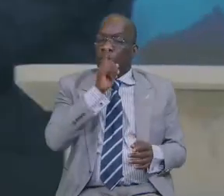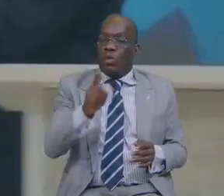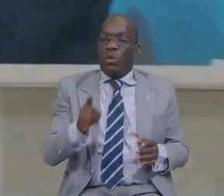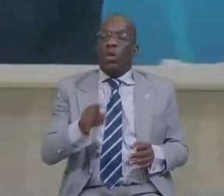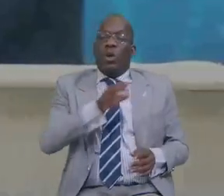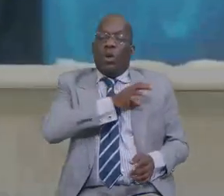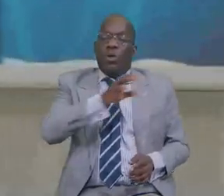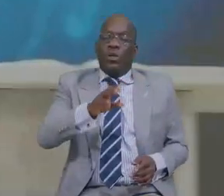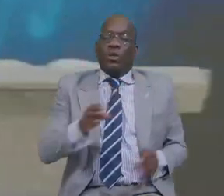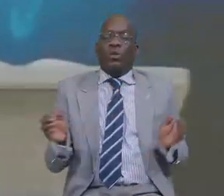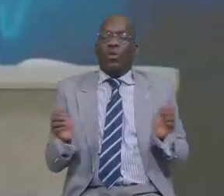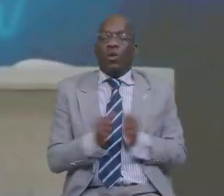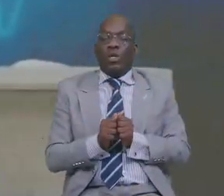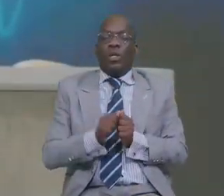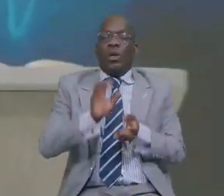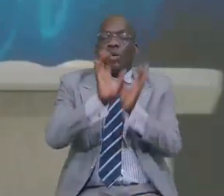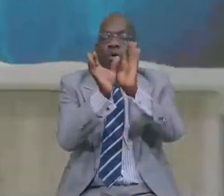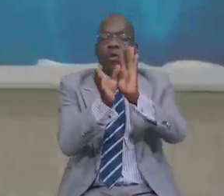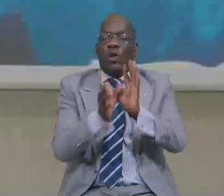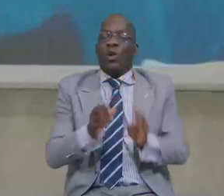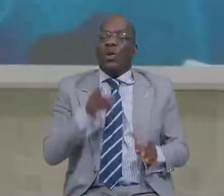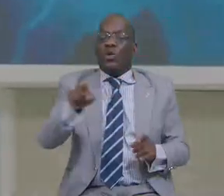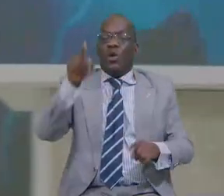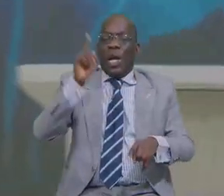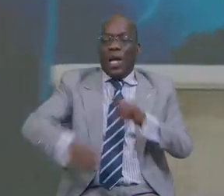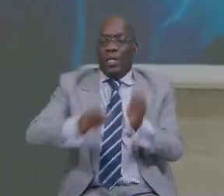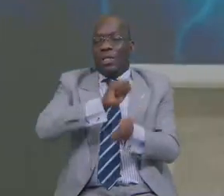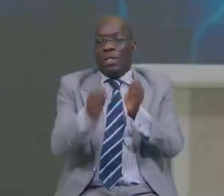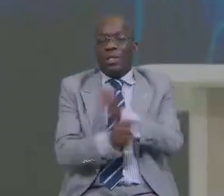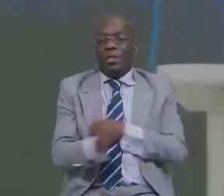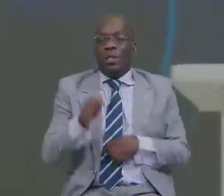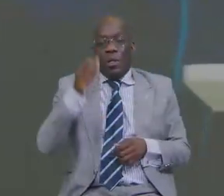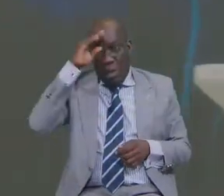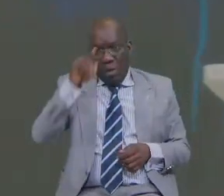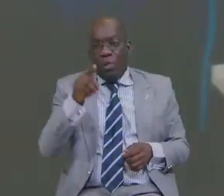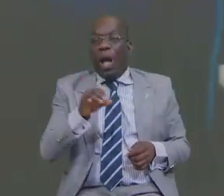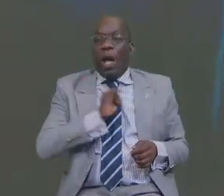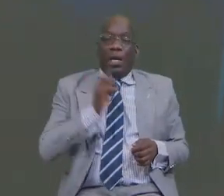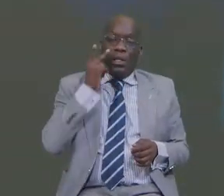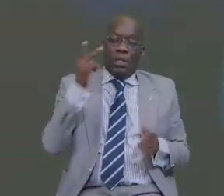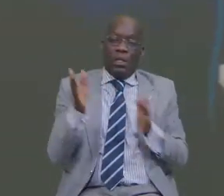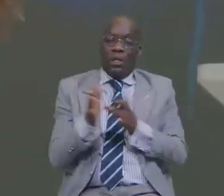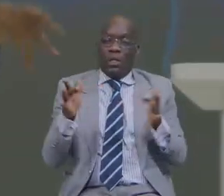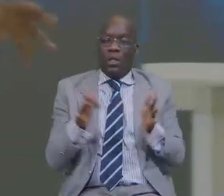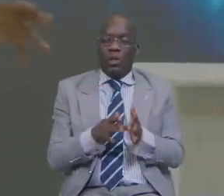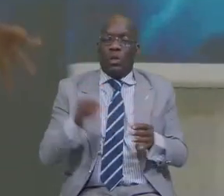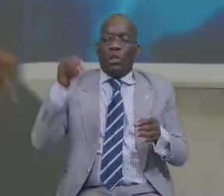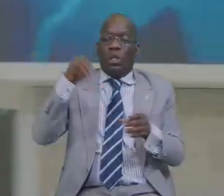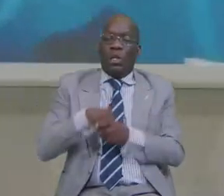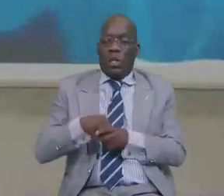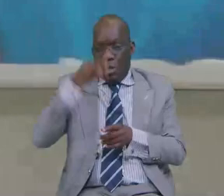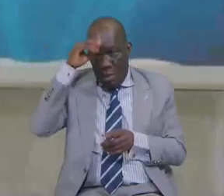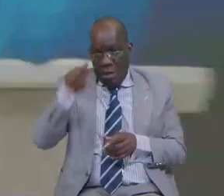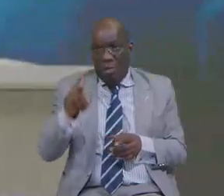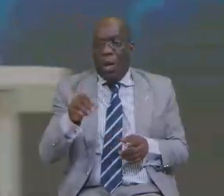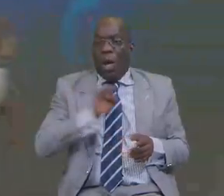avec conviction. Et vous ne pouvez pas arracher ça. Je vois Jésus en lui. Et je veux vous dire aujourd'hui